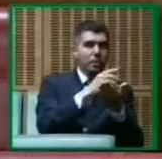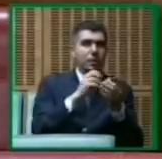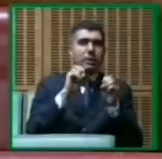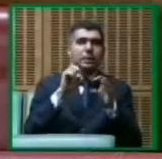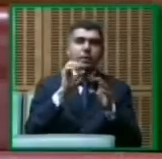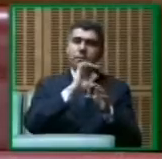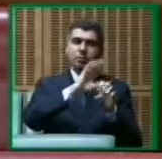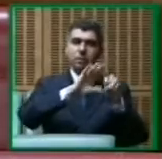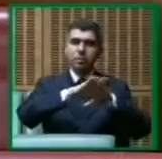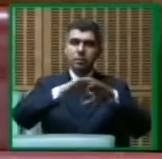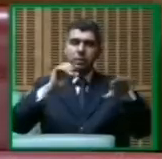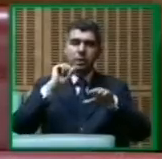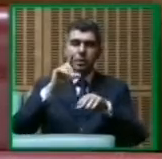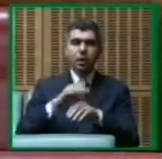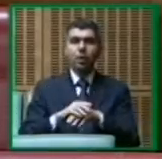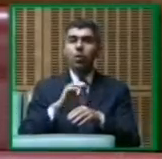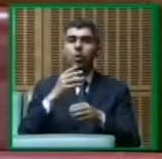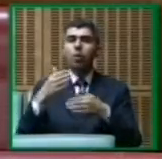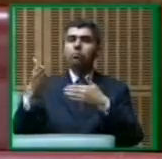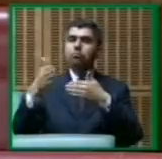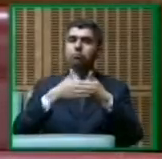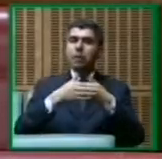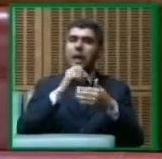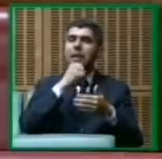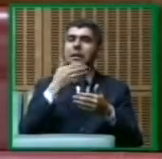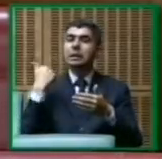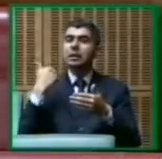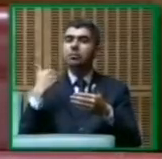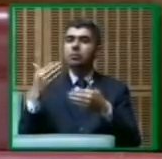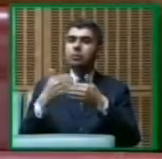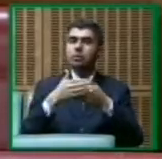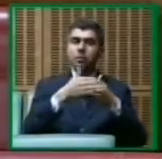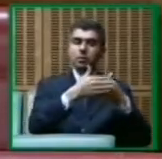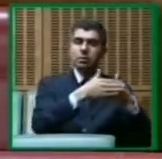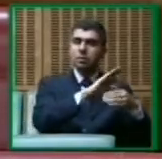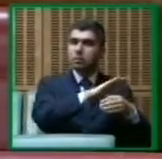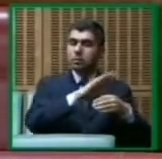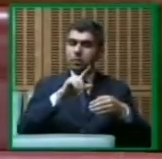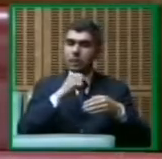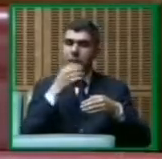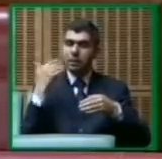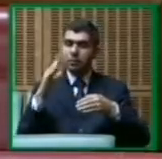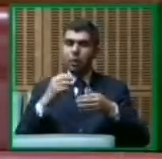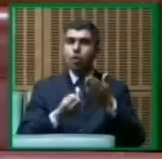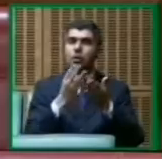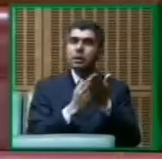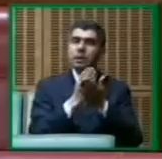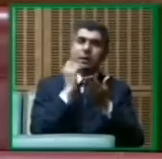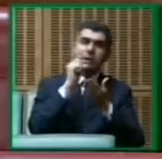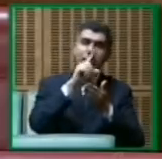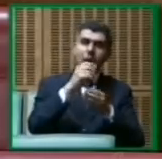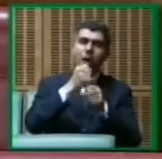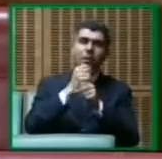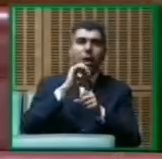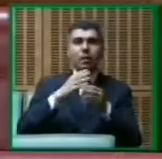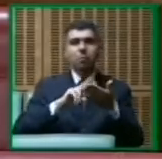الصعيد الوطني، يشد المطارح القديمه، يدير الفرز ديال النفايات بمعدل 20% الى اخره. المشكل اللي وقع